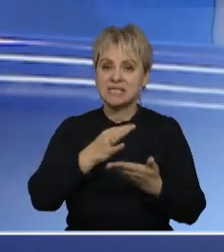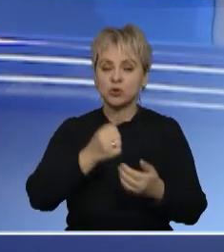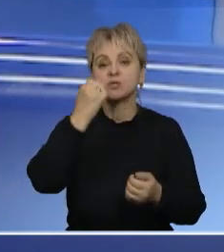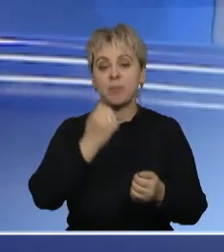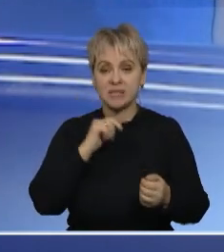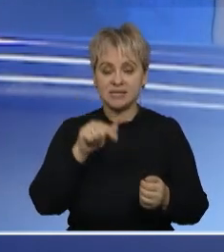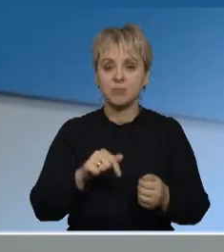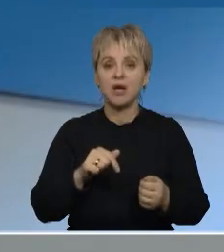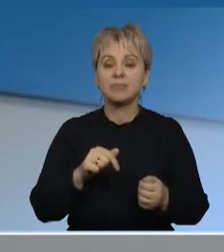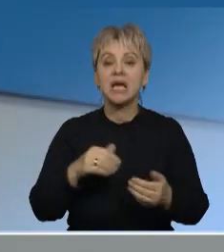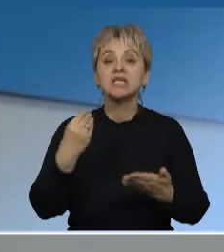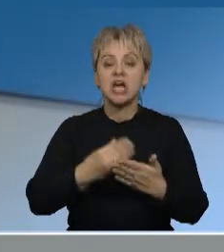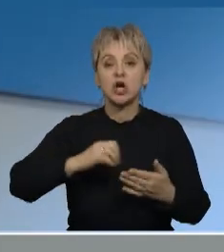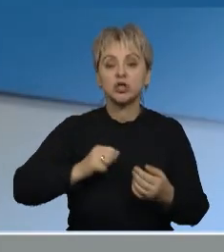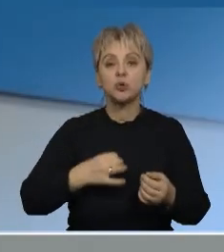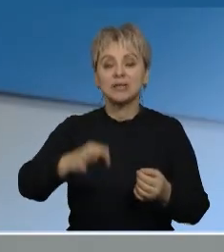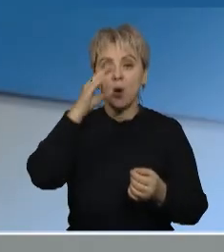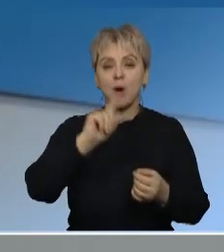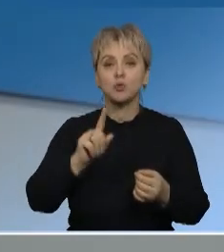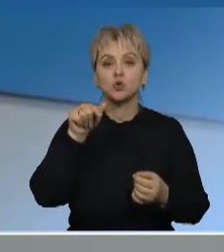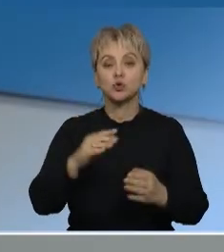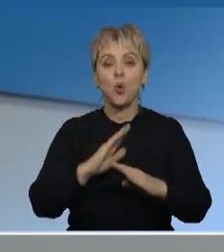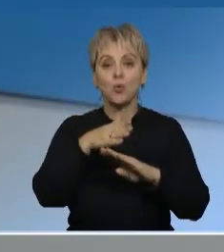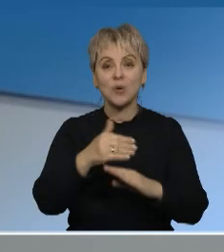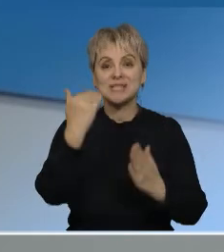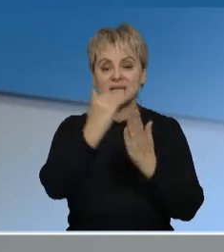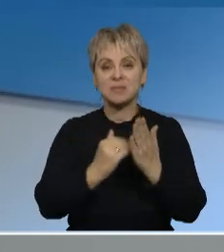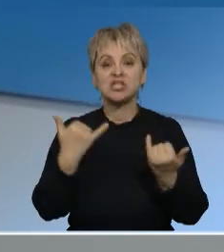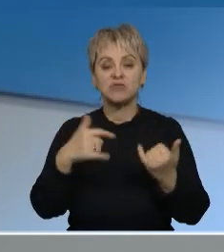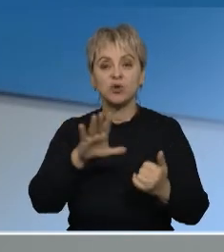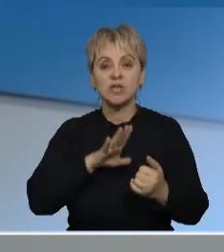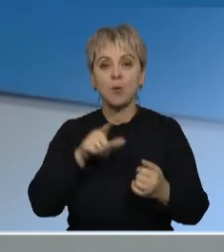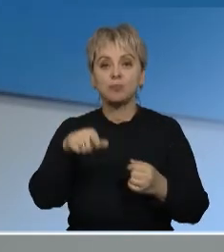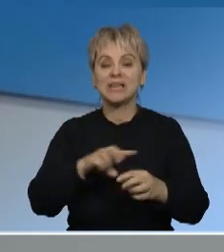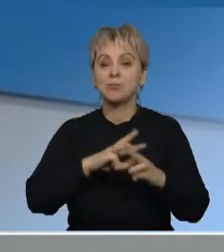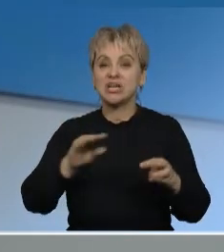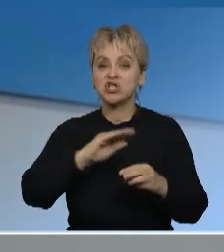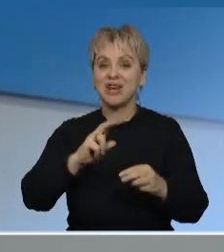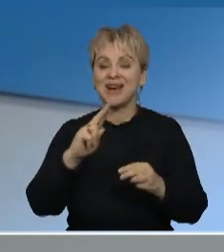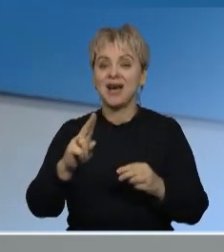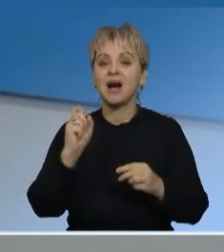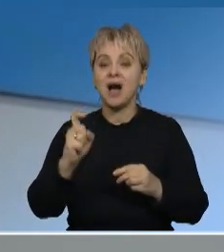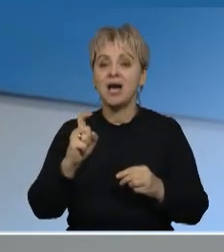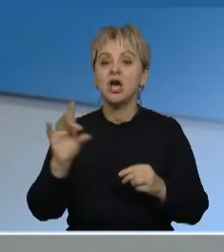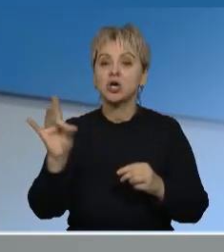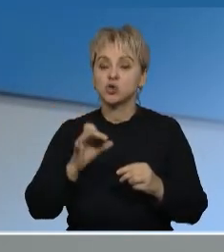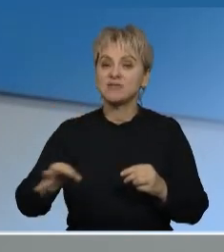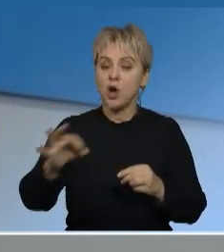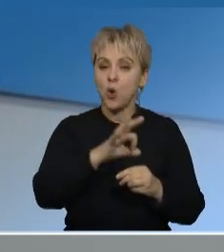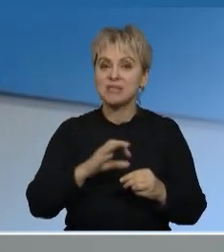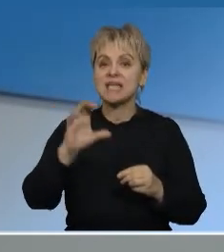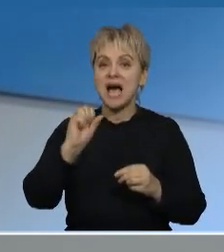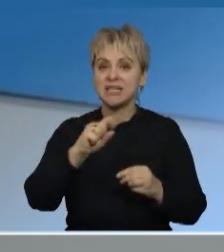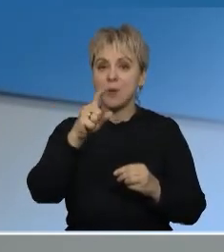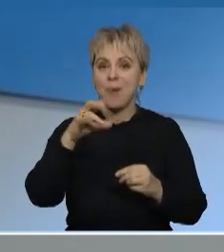Спасибо. Дорогие друзья, я напоминаю, что гостем программы сегодня стал министр жилищно-коммунального хозяйства Ростовской